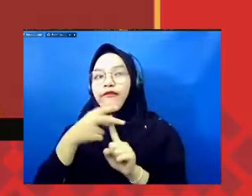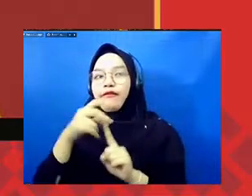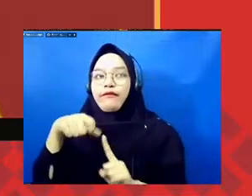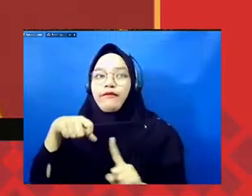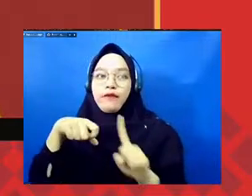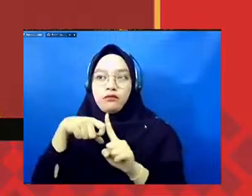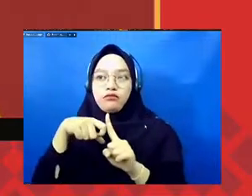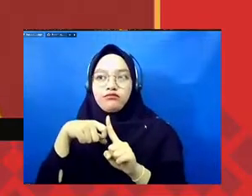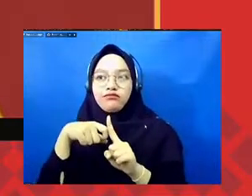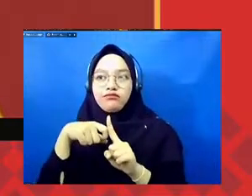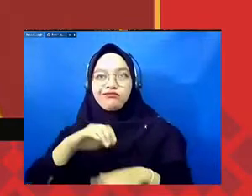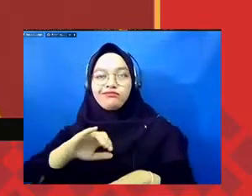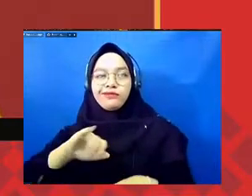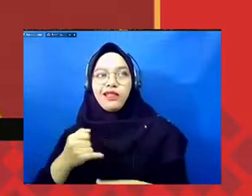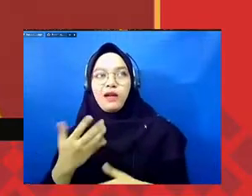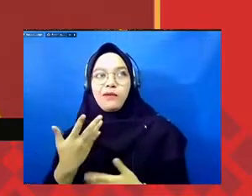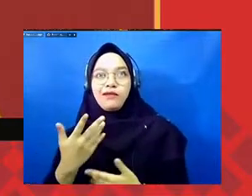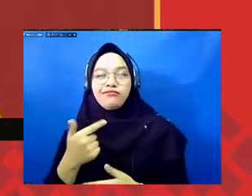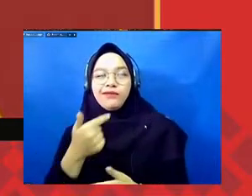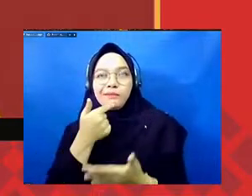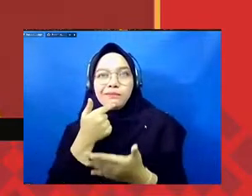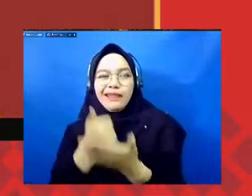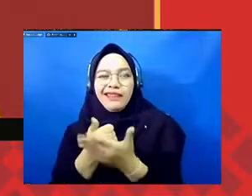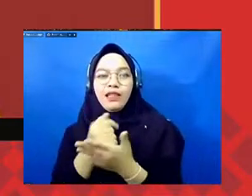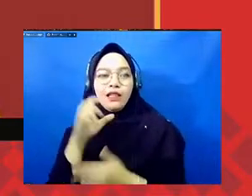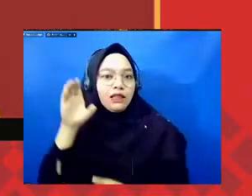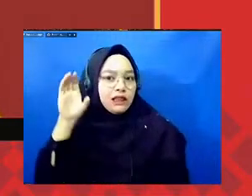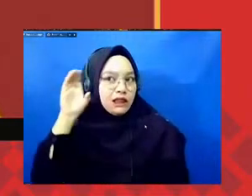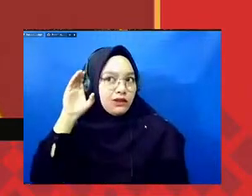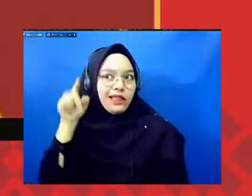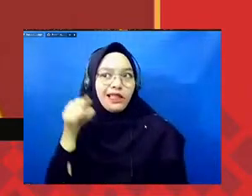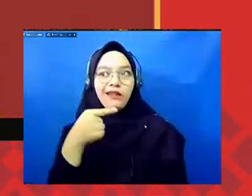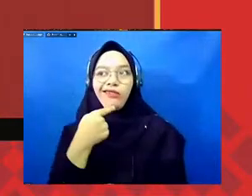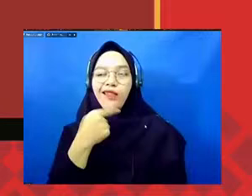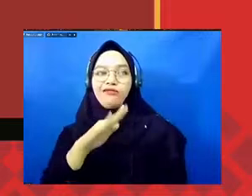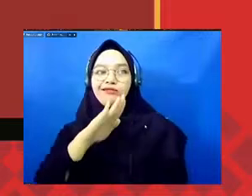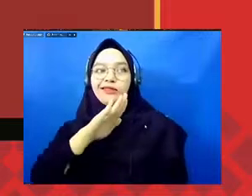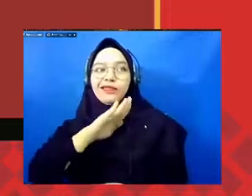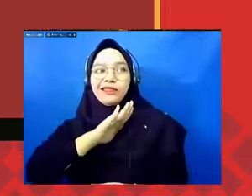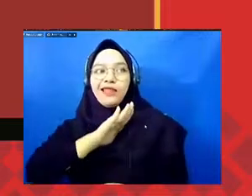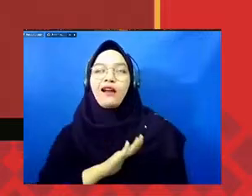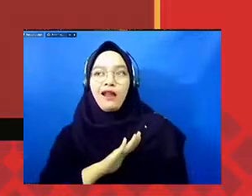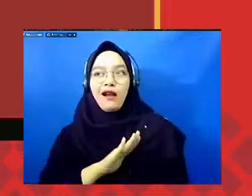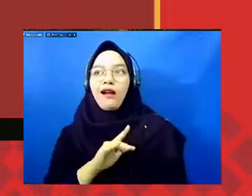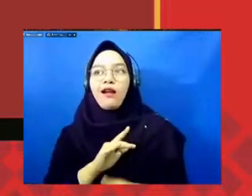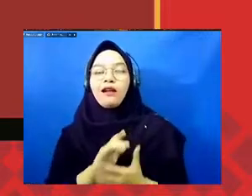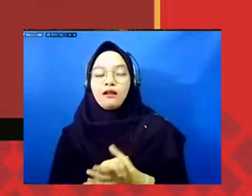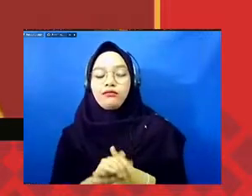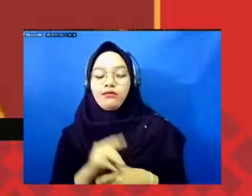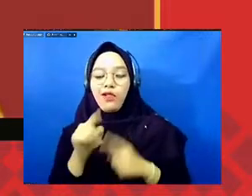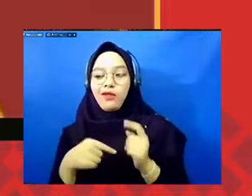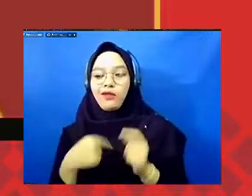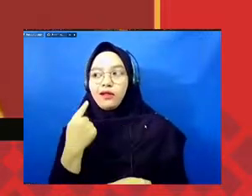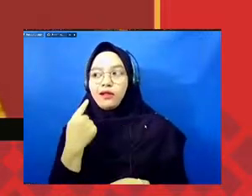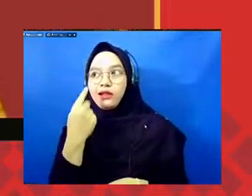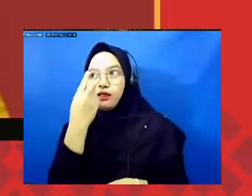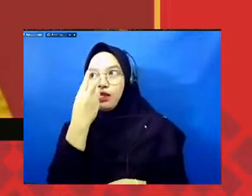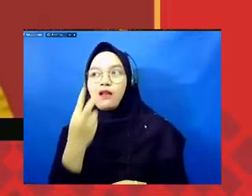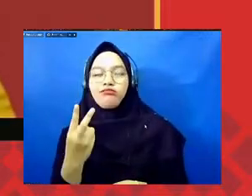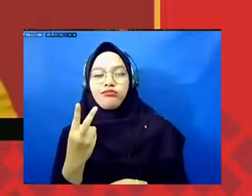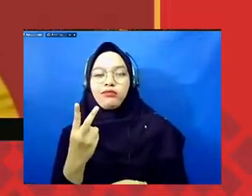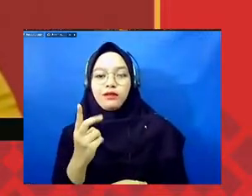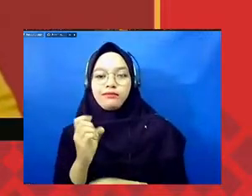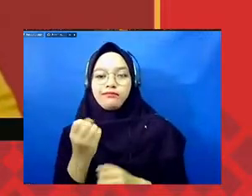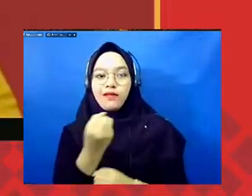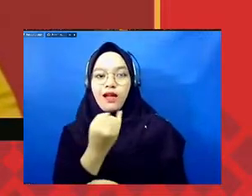kita hadapi ini penting sekali, resiliensi. Ini resiliensi kalau kita lihat ya, dari